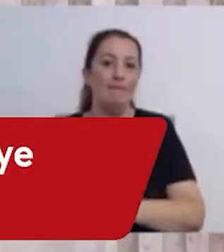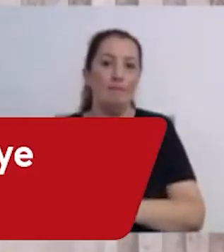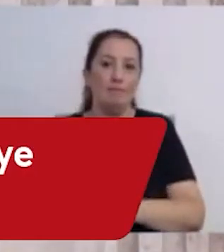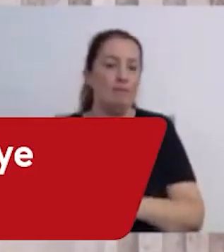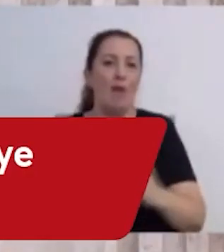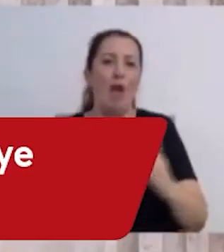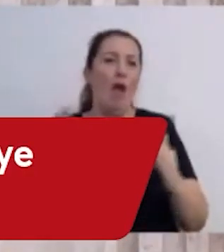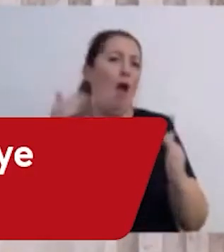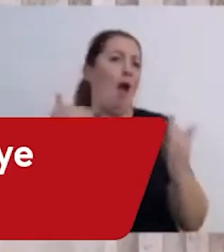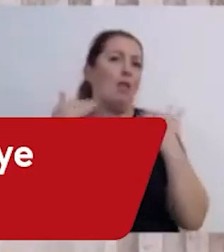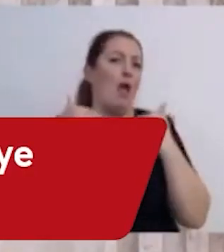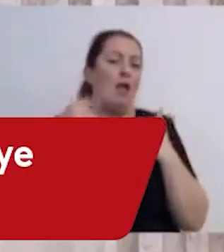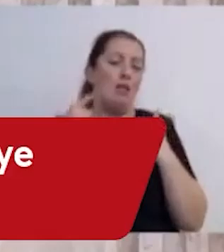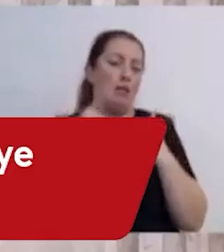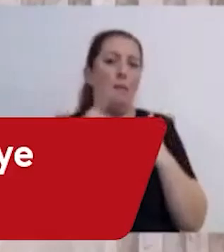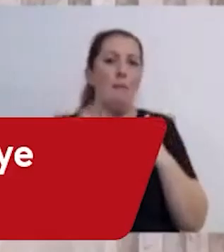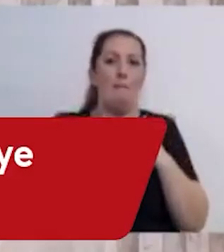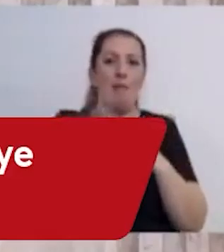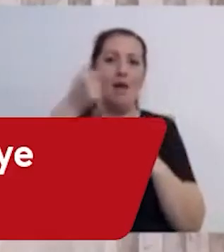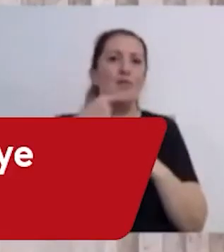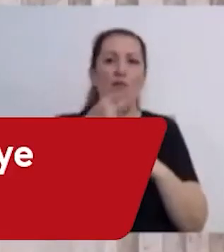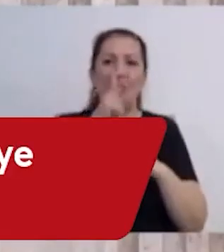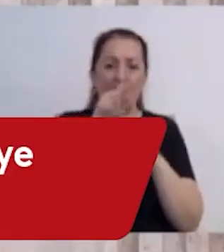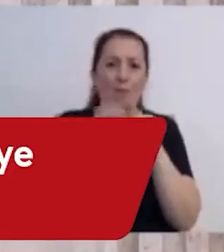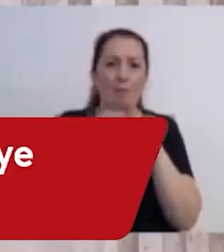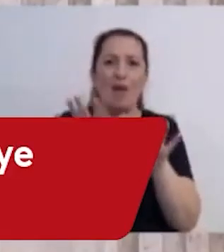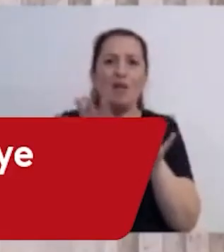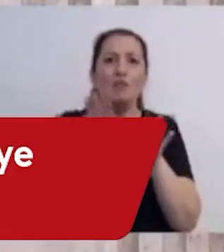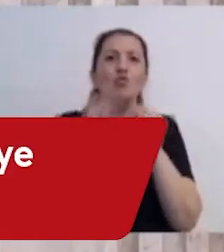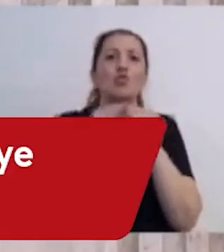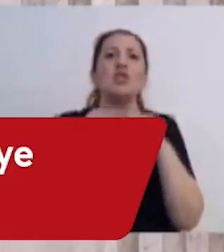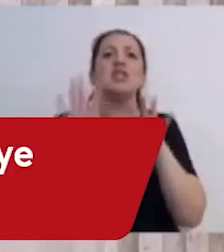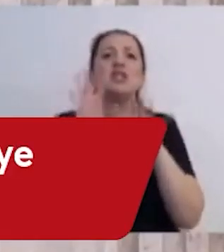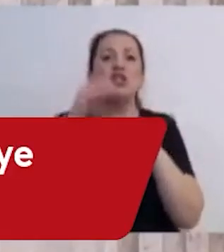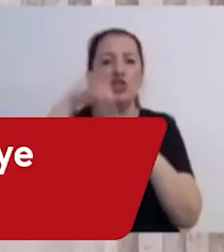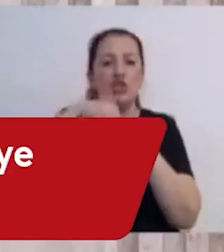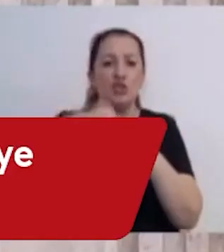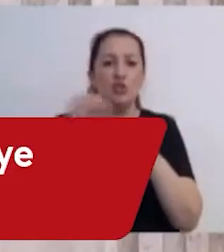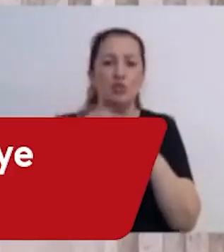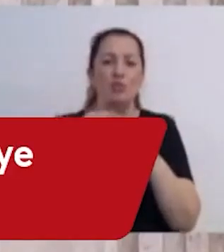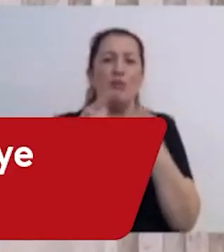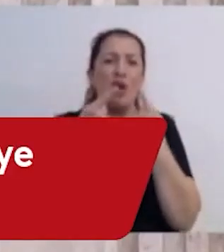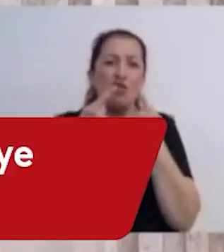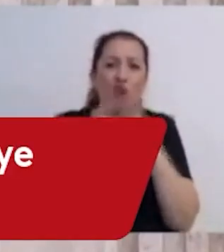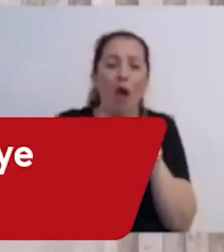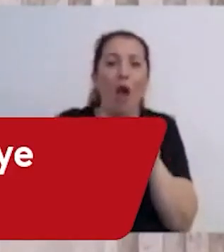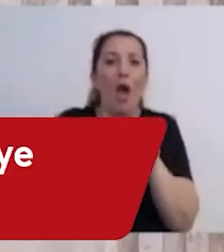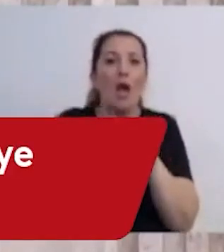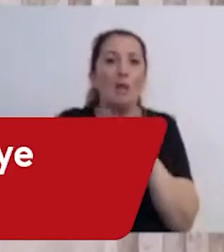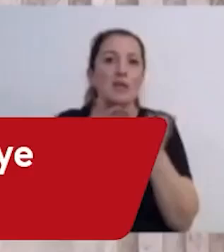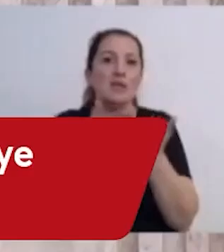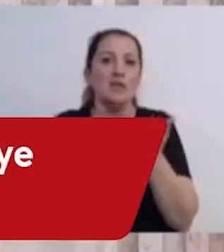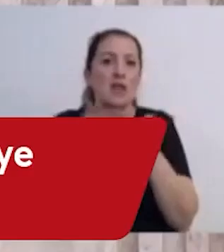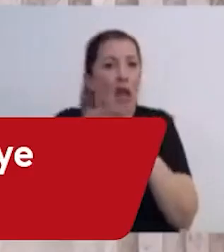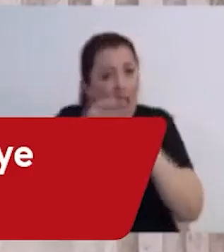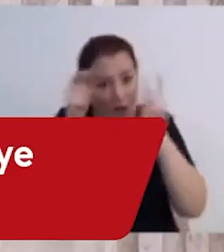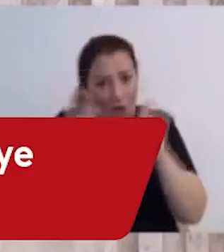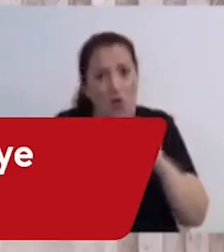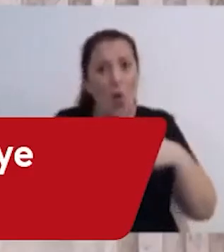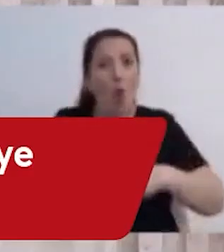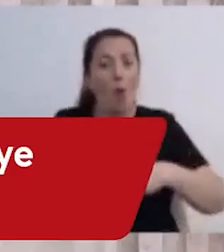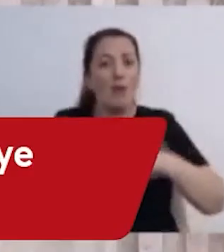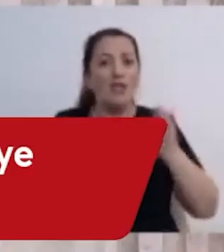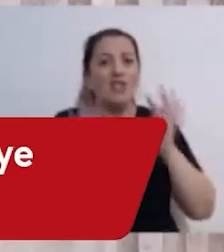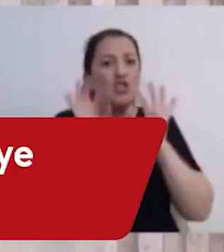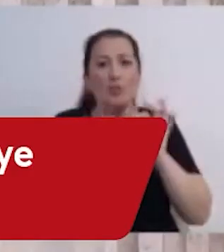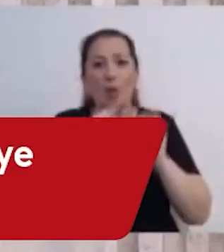Adalet Bakanınız diyor ki tweet atmak suç değildir, içeriği suçtur. Şaka gibisiniz ya. Hakikaten şaka. Şu anki